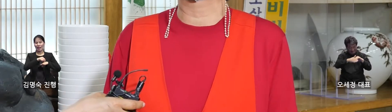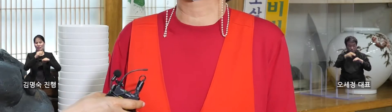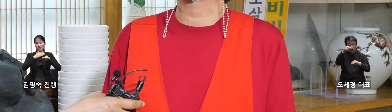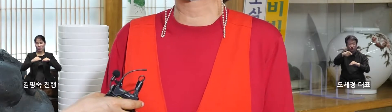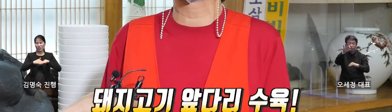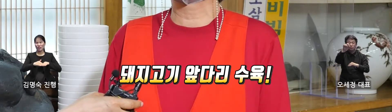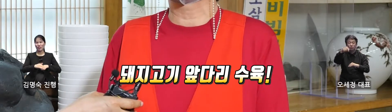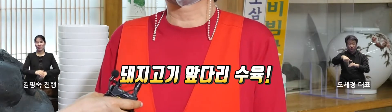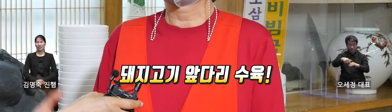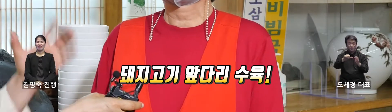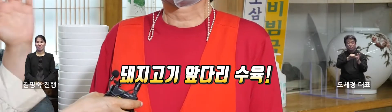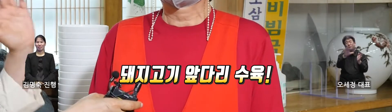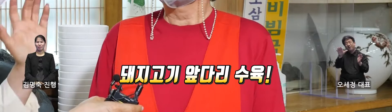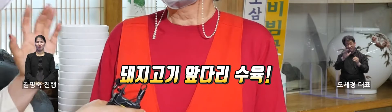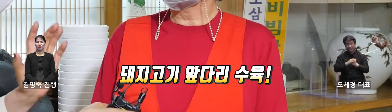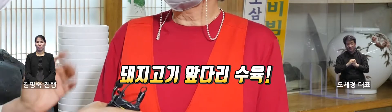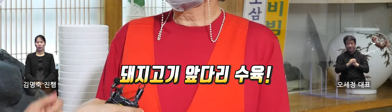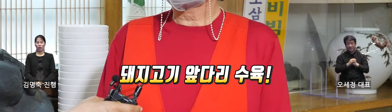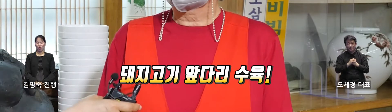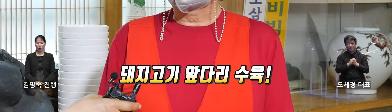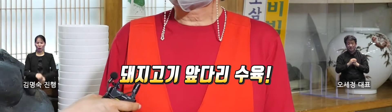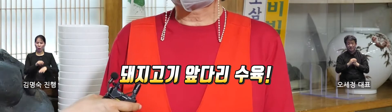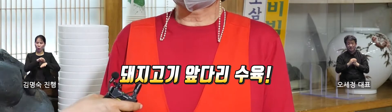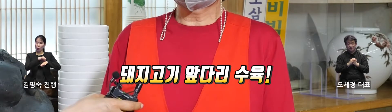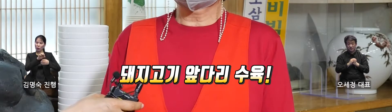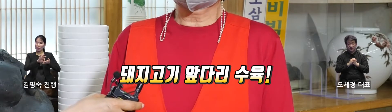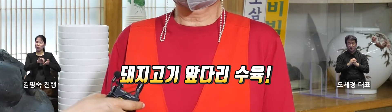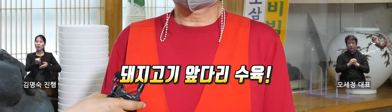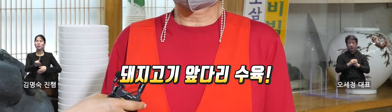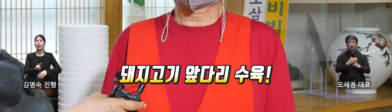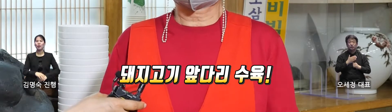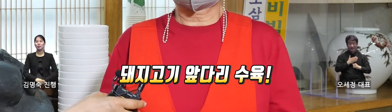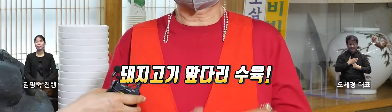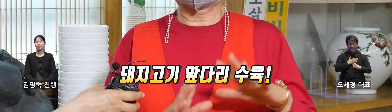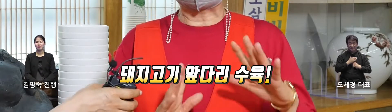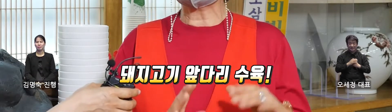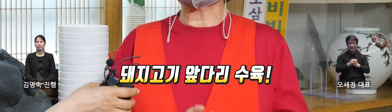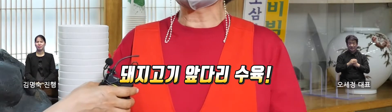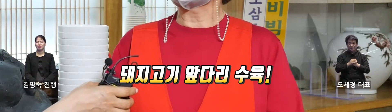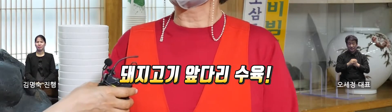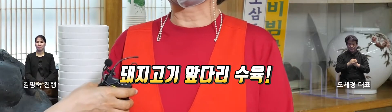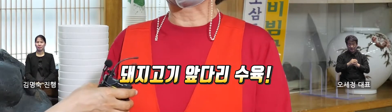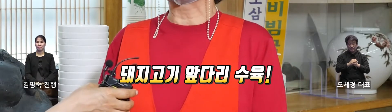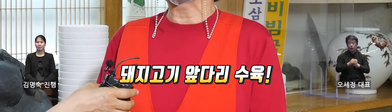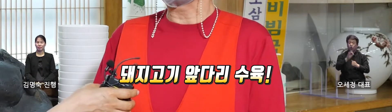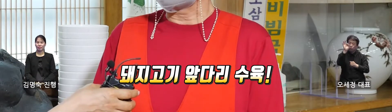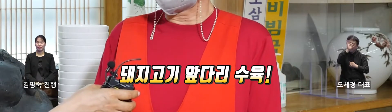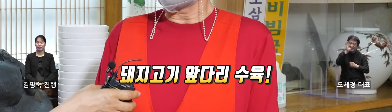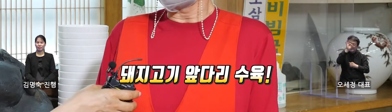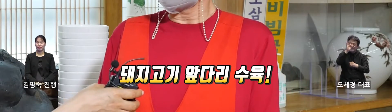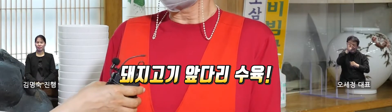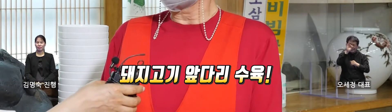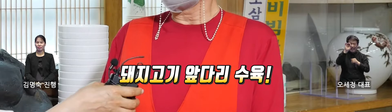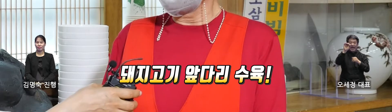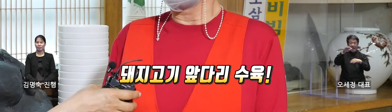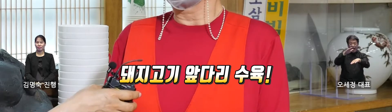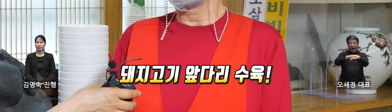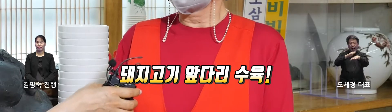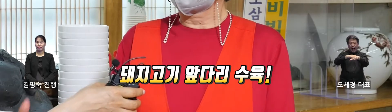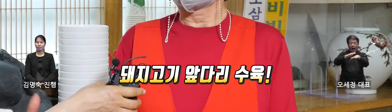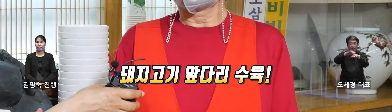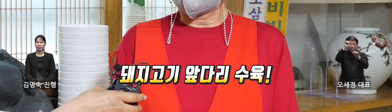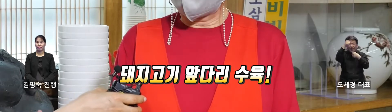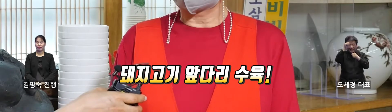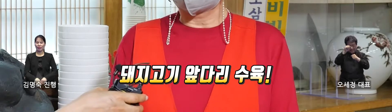수육이 제일 유명하고요. 어디 부위를 사용하나요? 저희는 그냥 돼지 한 마리에서 앞다리 쪽. 아,